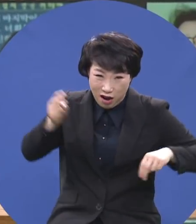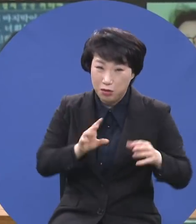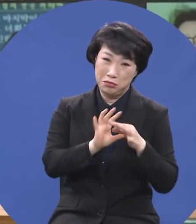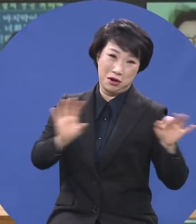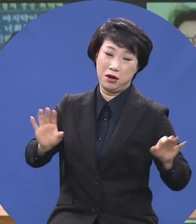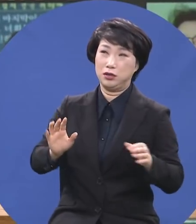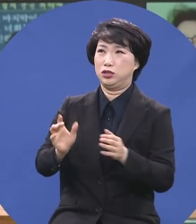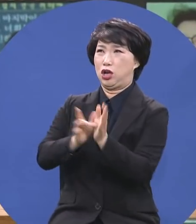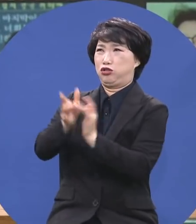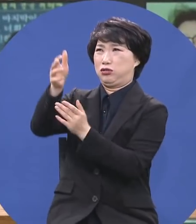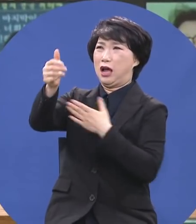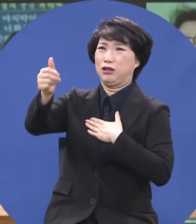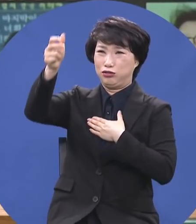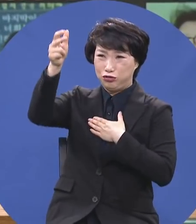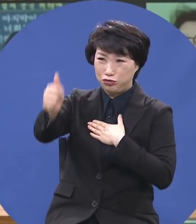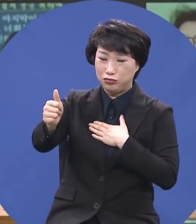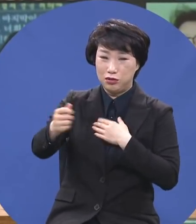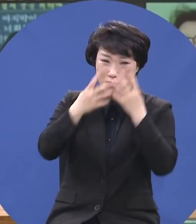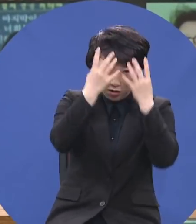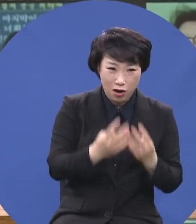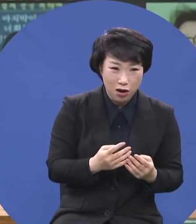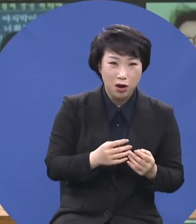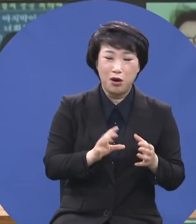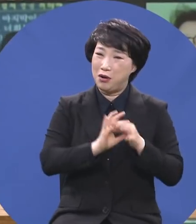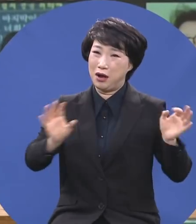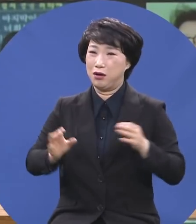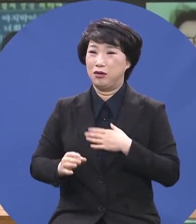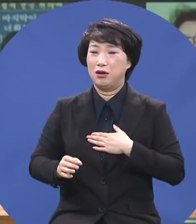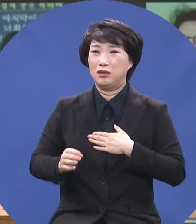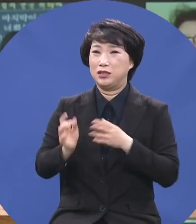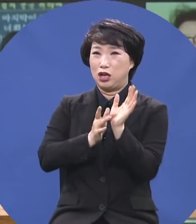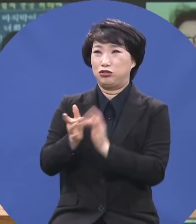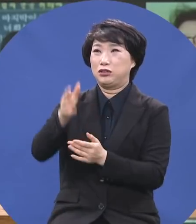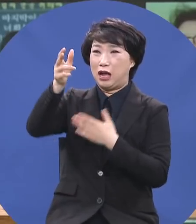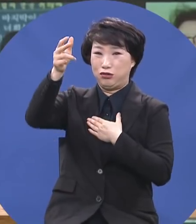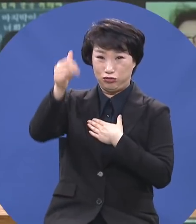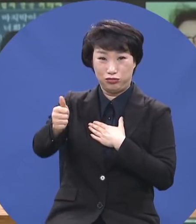주요, 옥에 갇혀도 예수는 나의 주요.